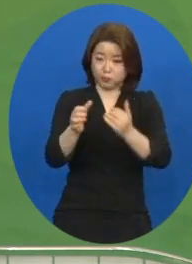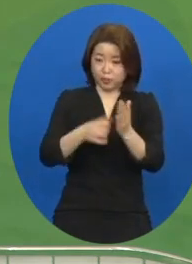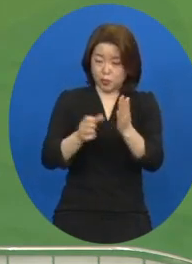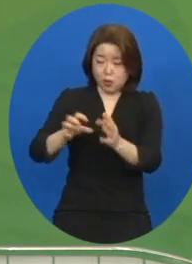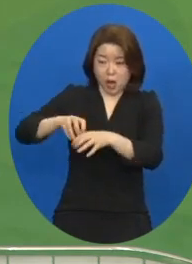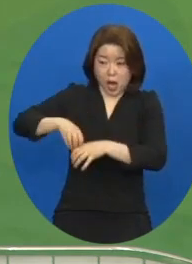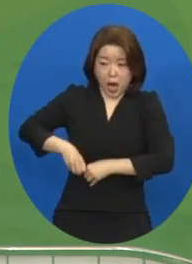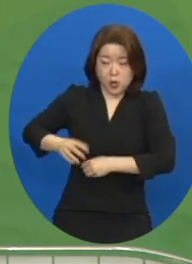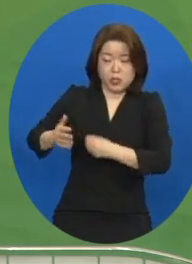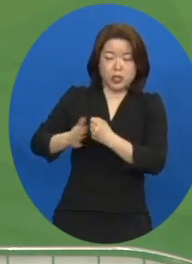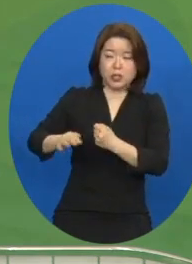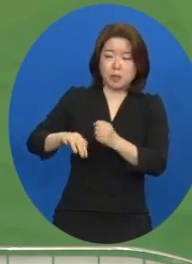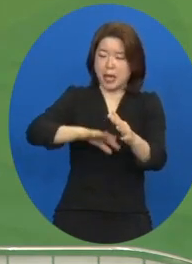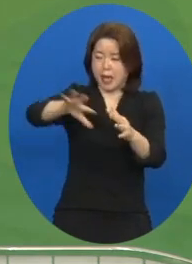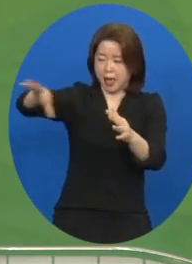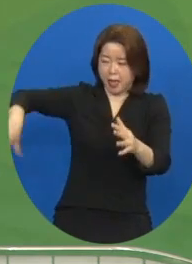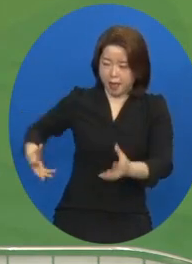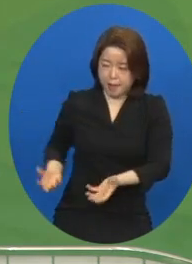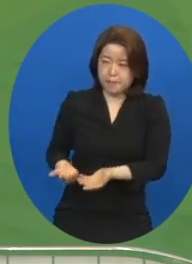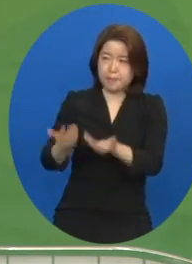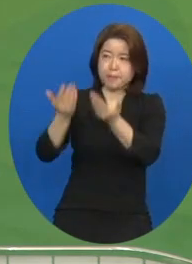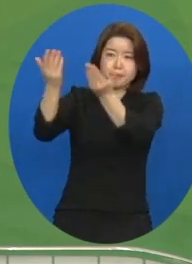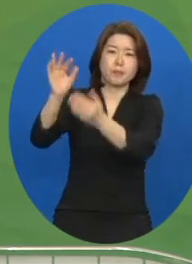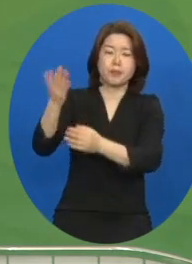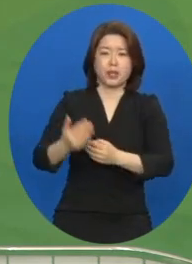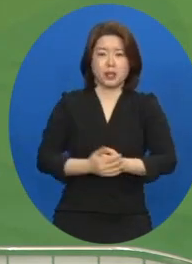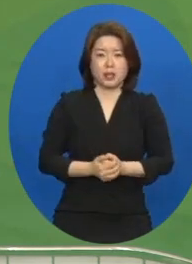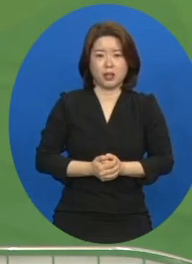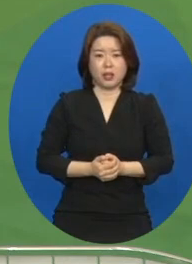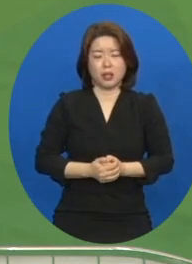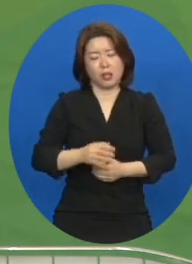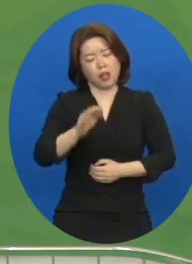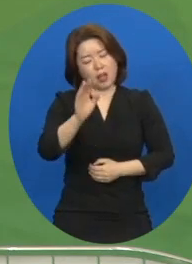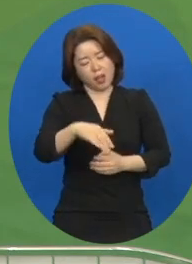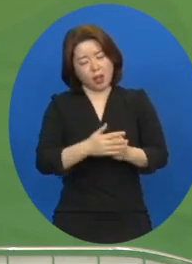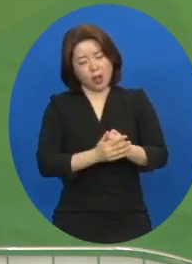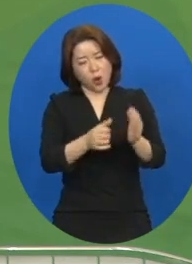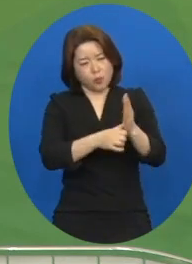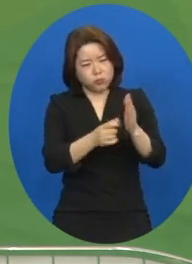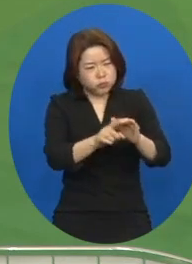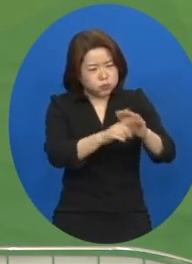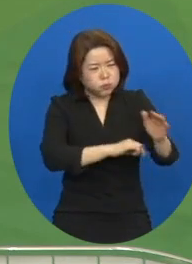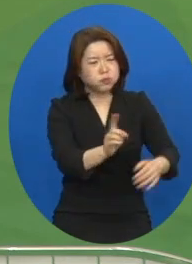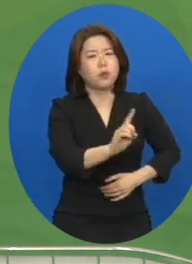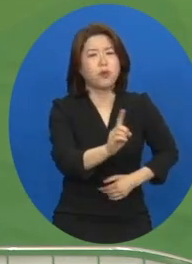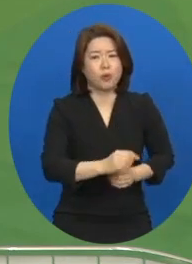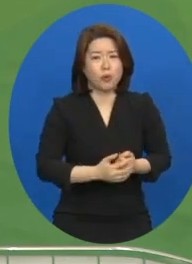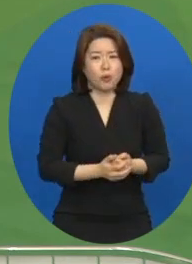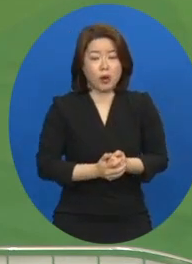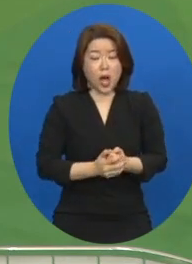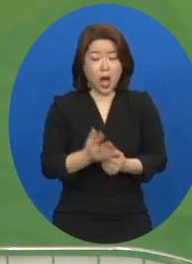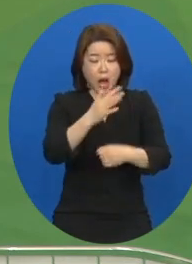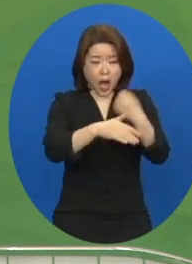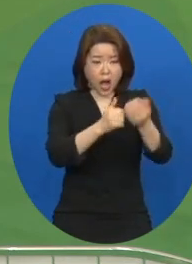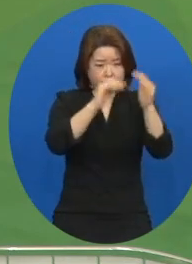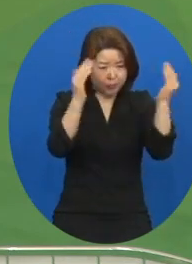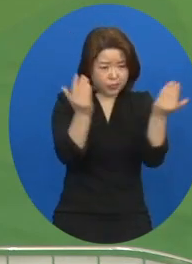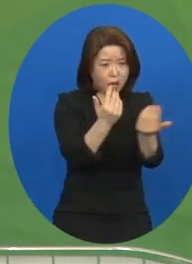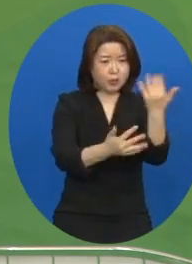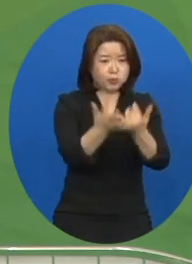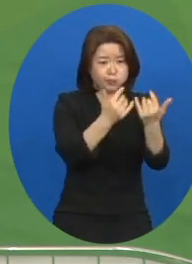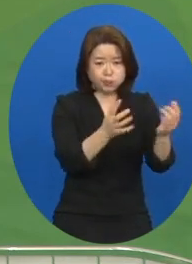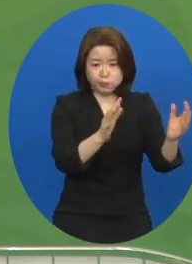있었으니까. 아니, 물건을 훔칠 게 따로 있지. 하나님께서 다 불태워버리는